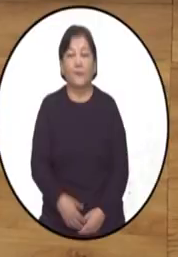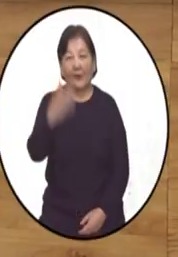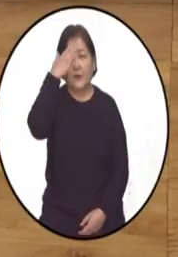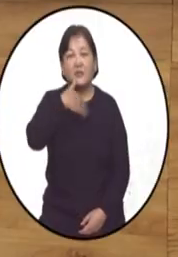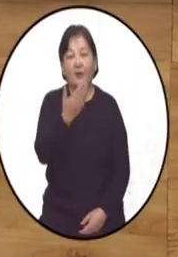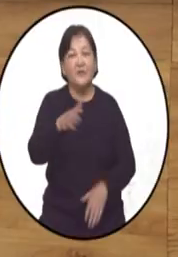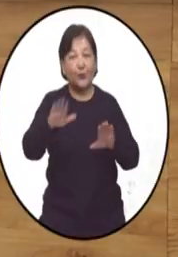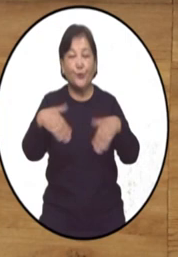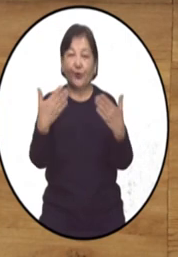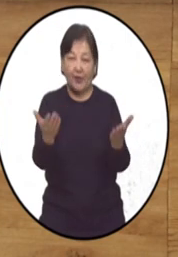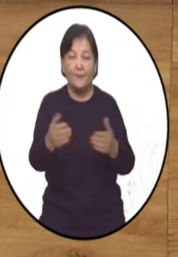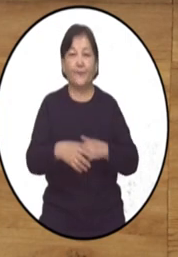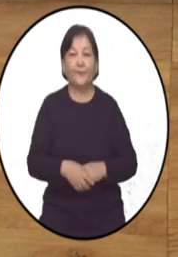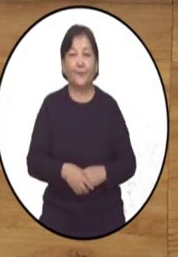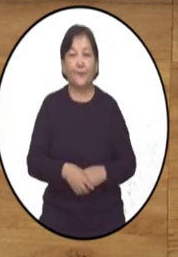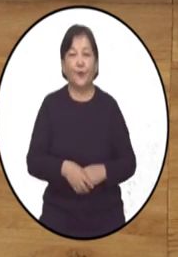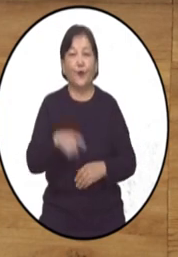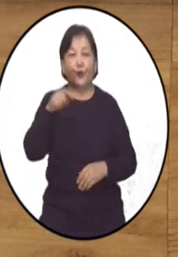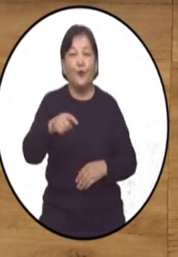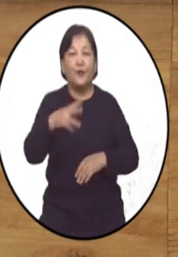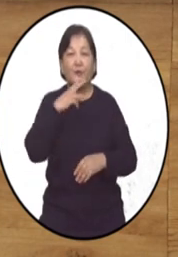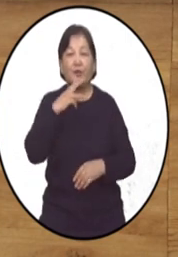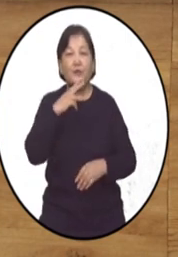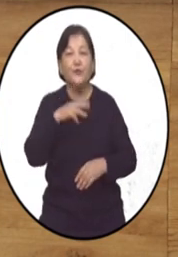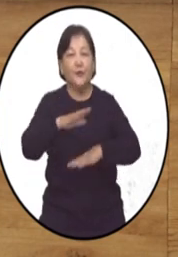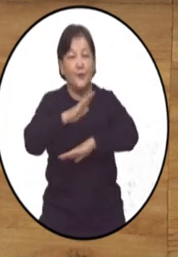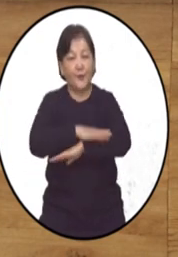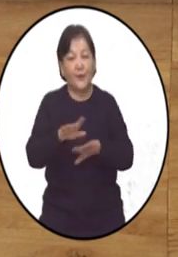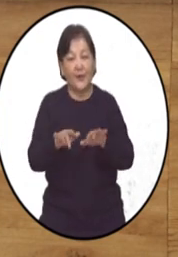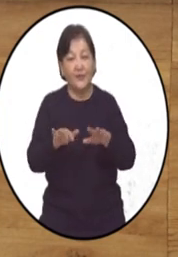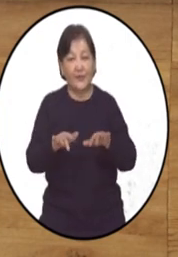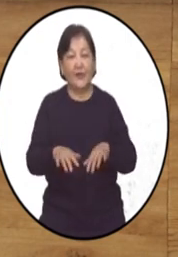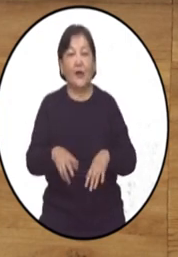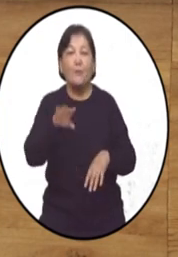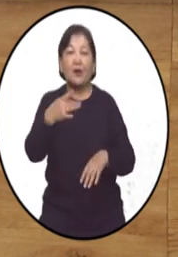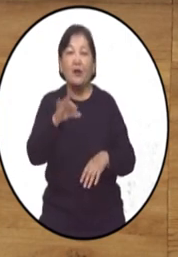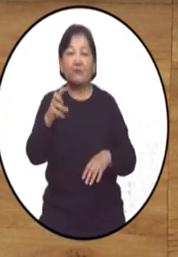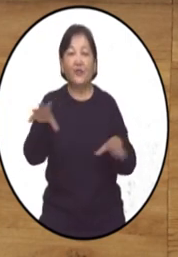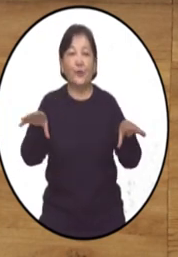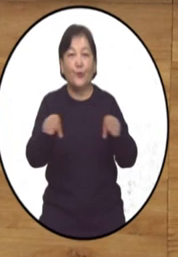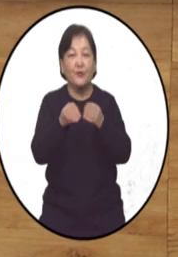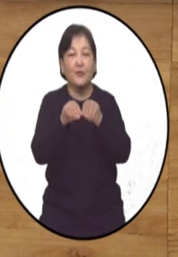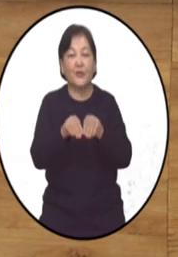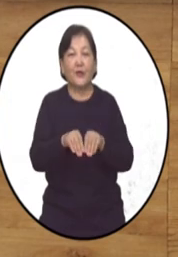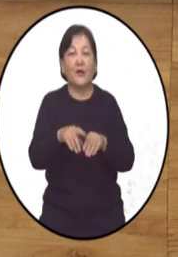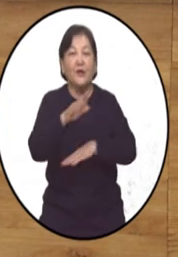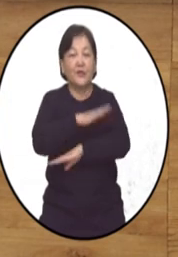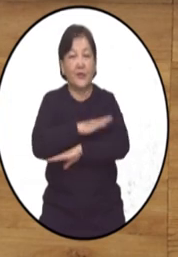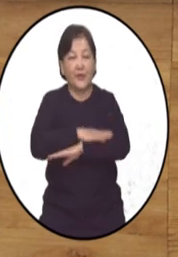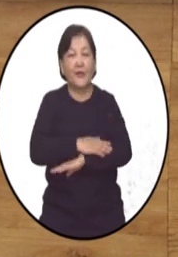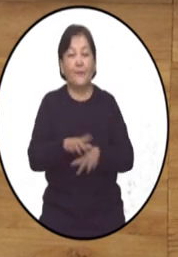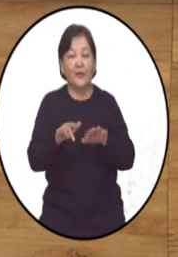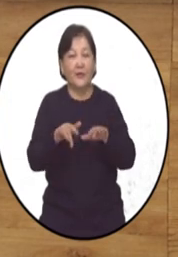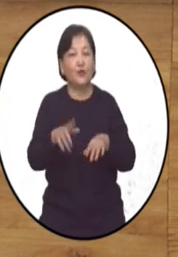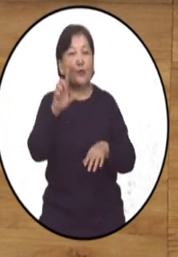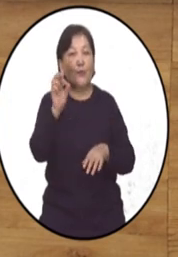Сайн байцгаана уу сурагчдаа. Өнөөдөр мэдээлэл зүйн хичээлээр програмчлалын үндэс бүлэг сэдвийн хүрээнд мэдээлэл зүйн бодлогыг бодох үе